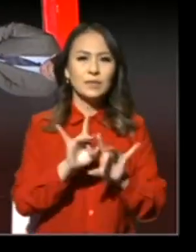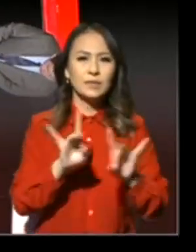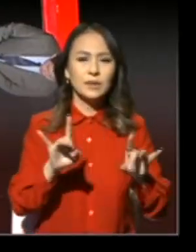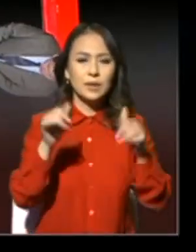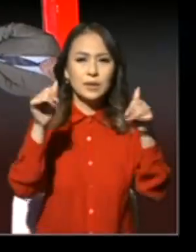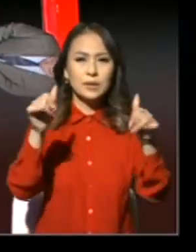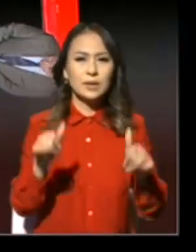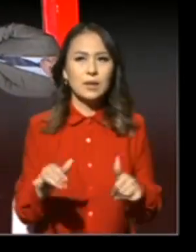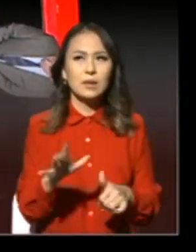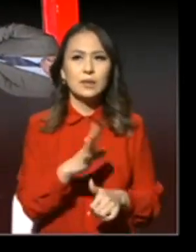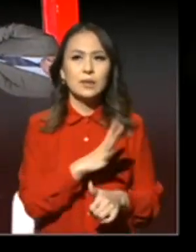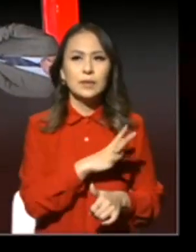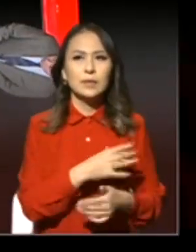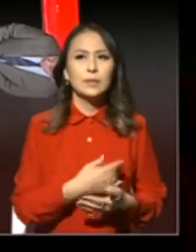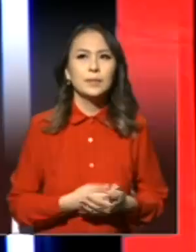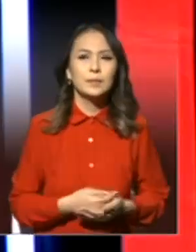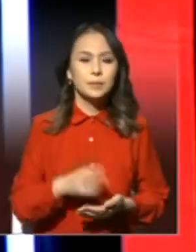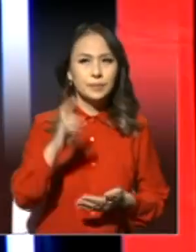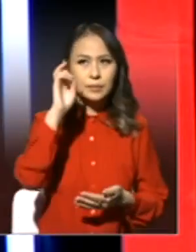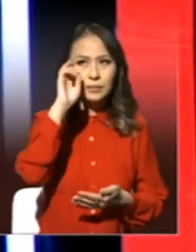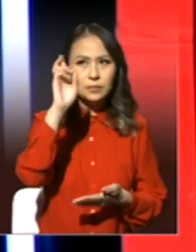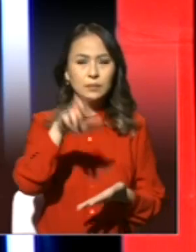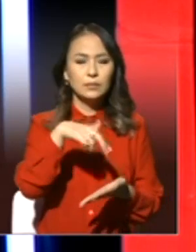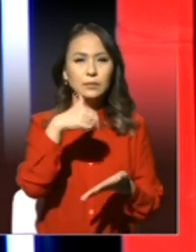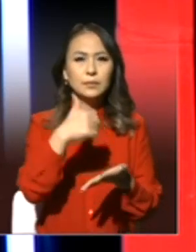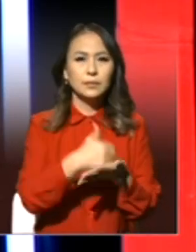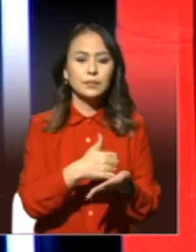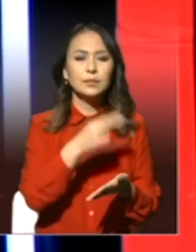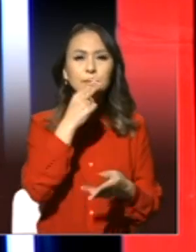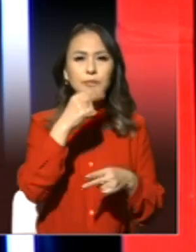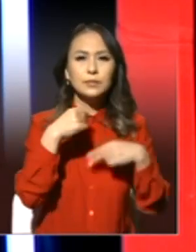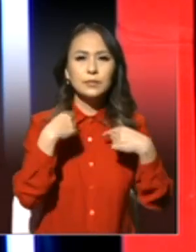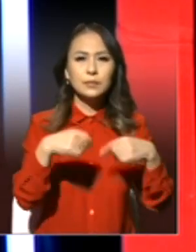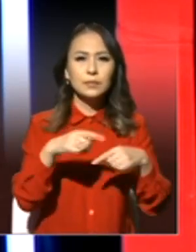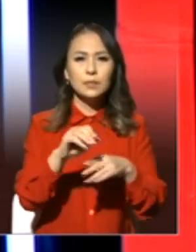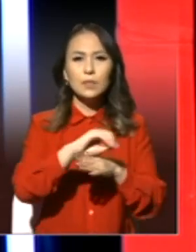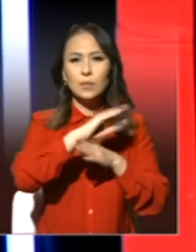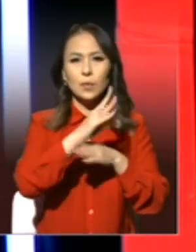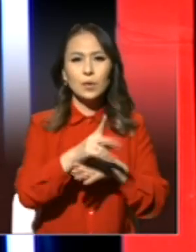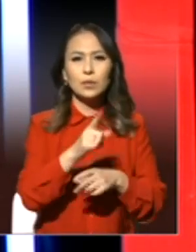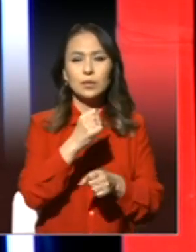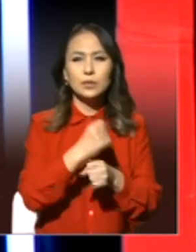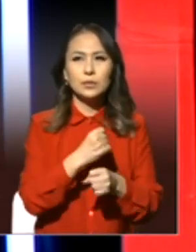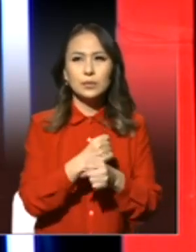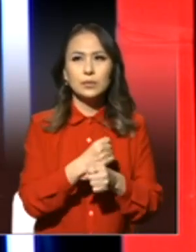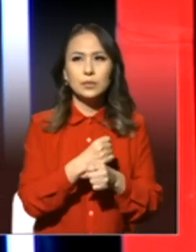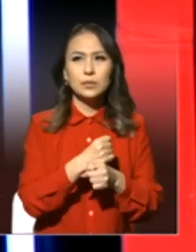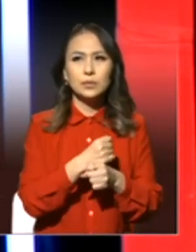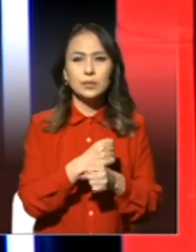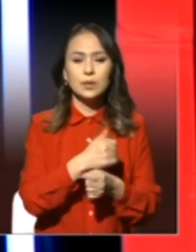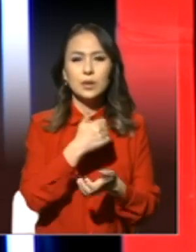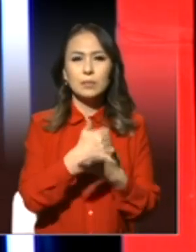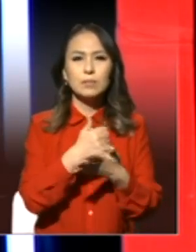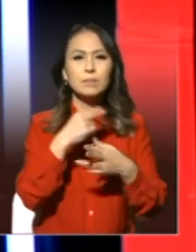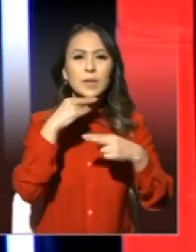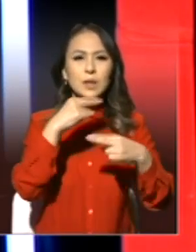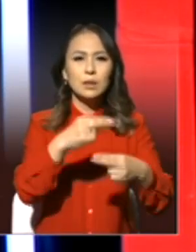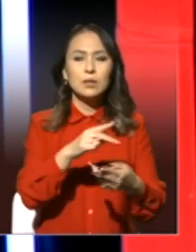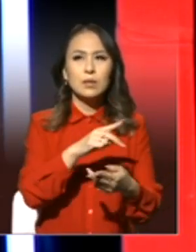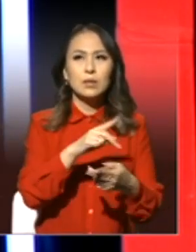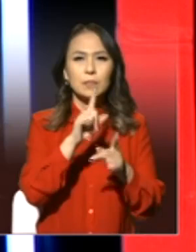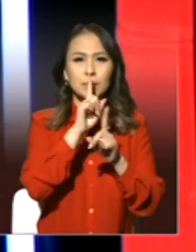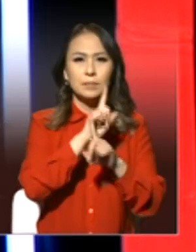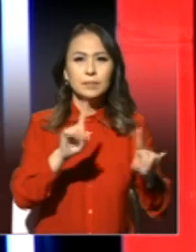қойыңыздаршы. Мемлекет басшысы азық түлік қауіпсіздігін қамтамасыз етуге баса мән беру қажеттігіне қатысты